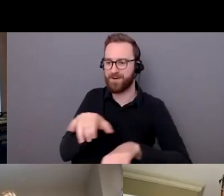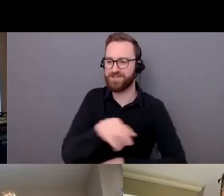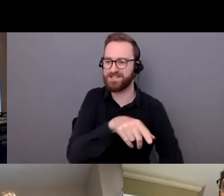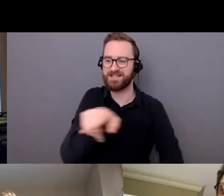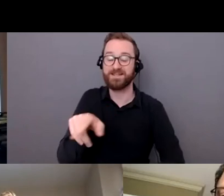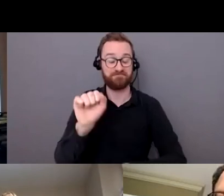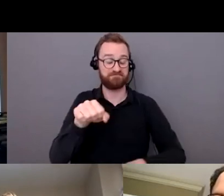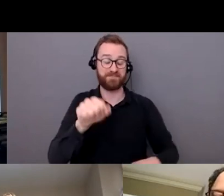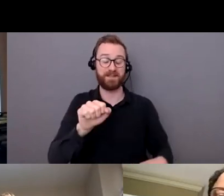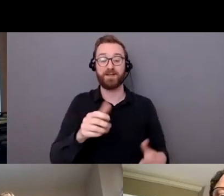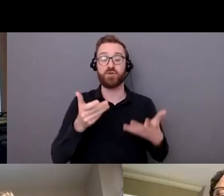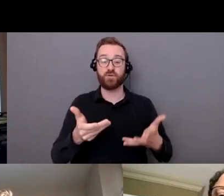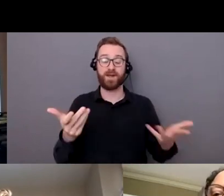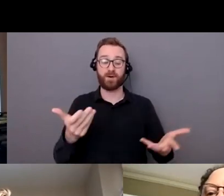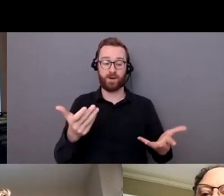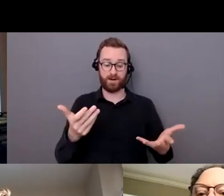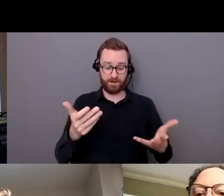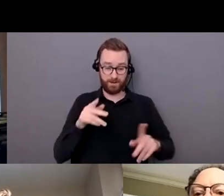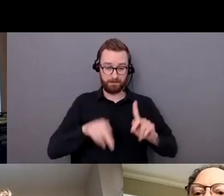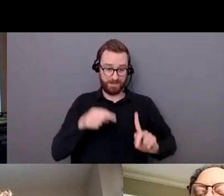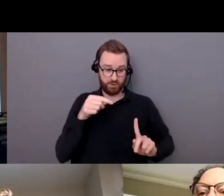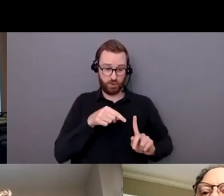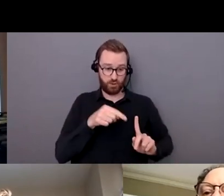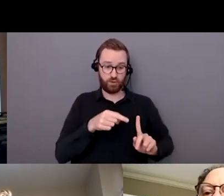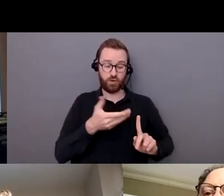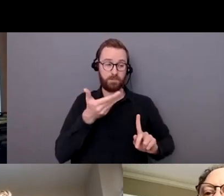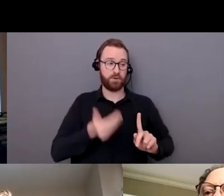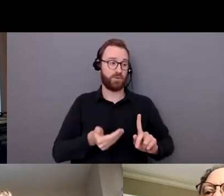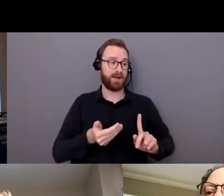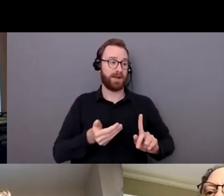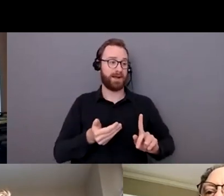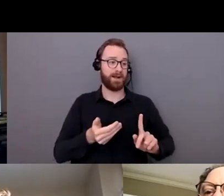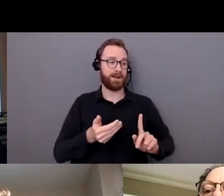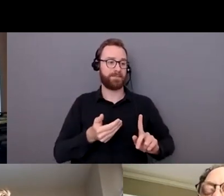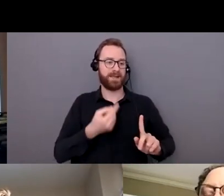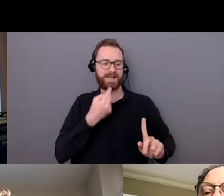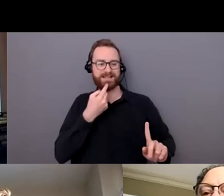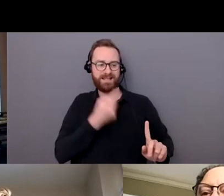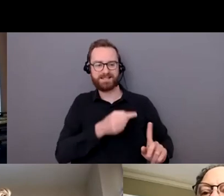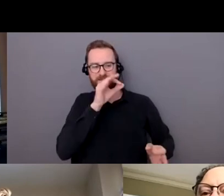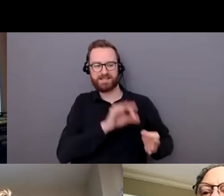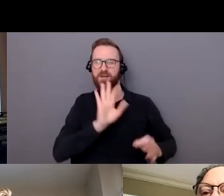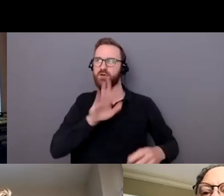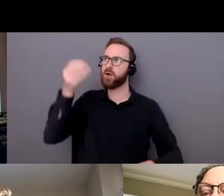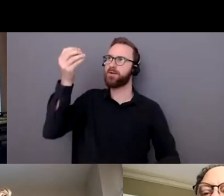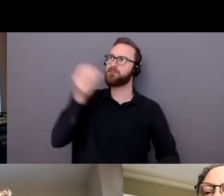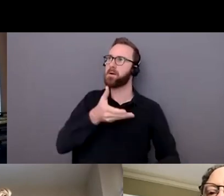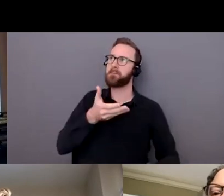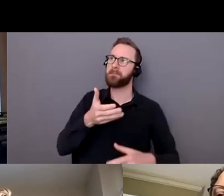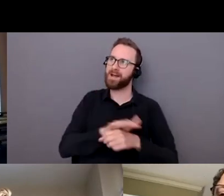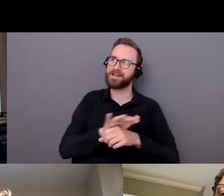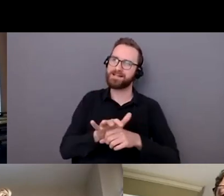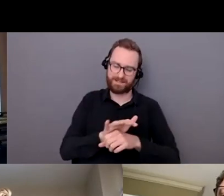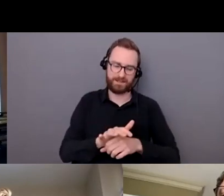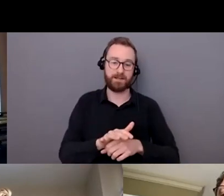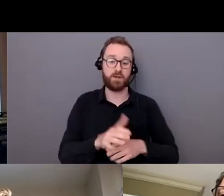gens, ils ont besoin en général de directives plus précises que ce qu'on reçoit d'habitude. Et souvent, ils ne vont pas nécessairement même faire la